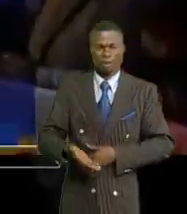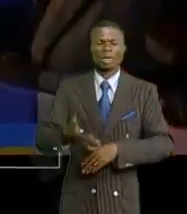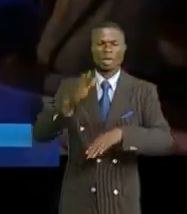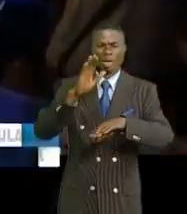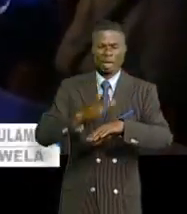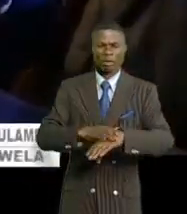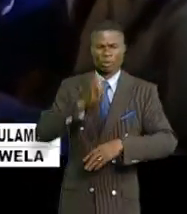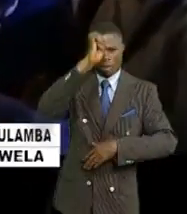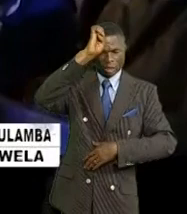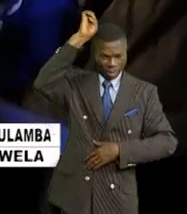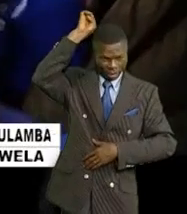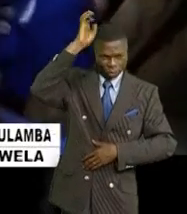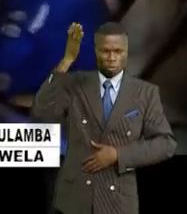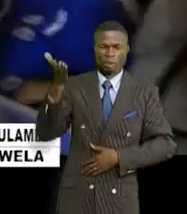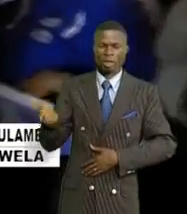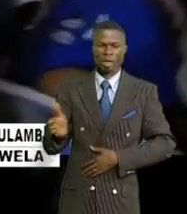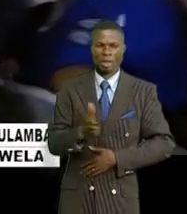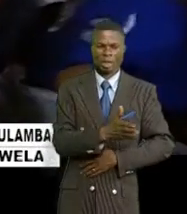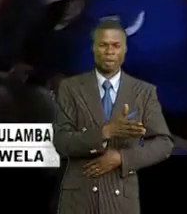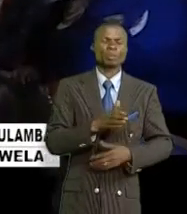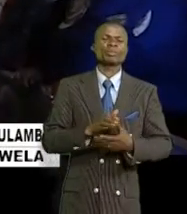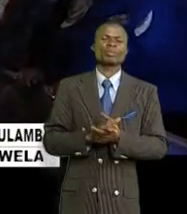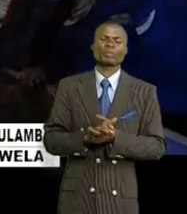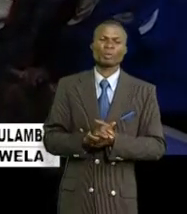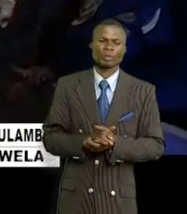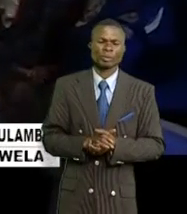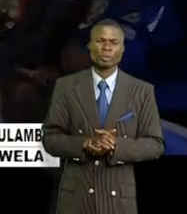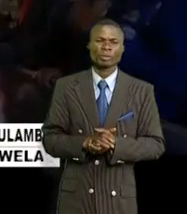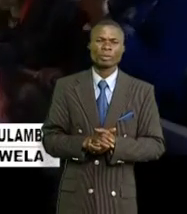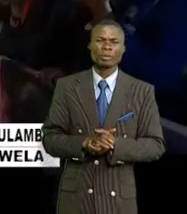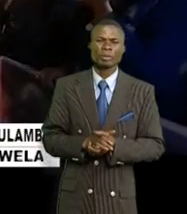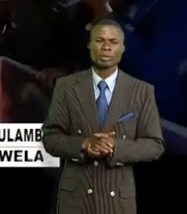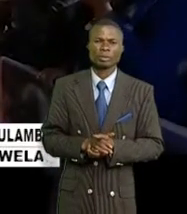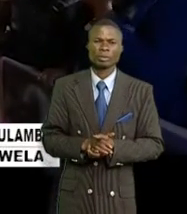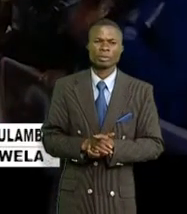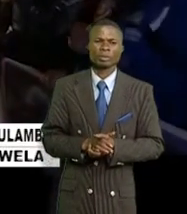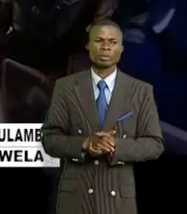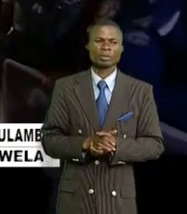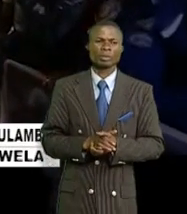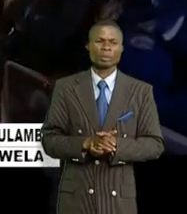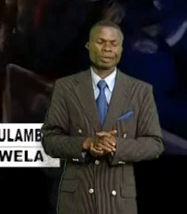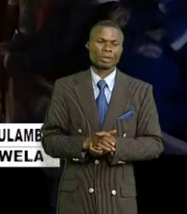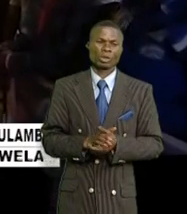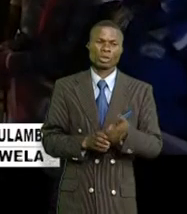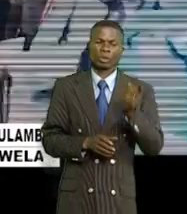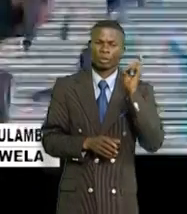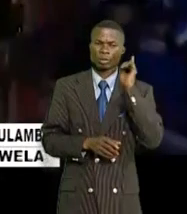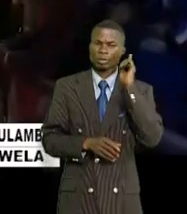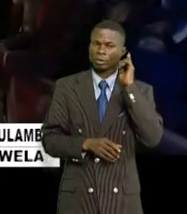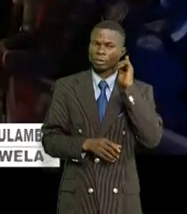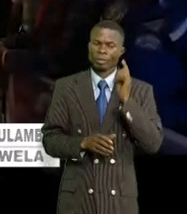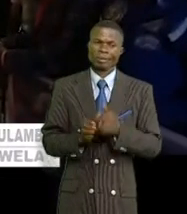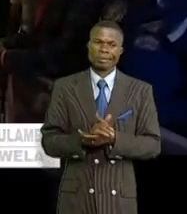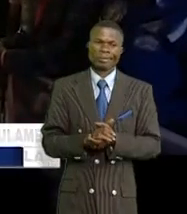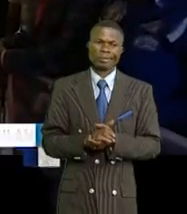bienvenue. Président en exercice de l'Union africaine, nous sommes très heureux de vous accueillir au